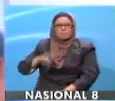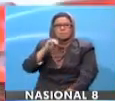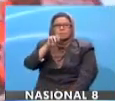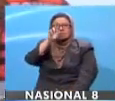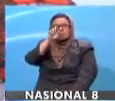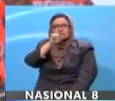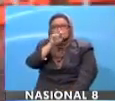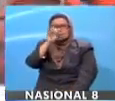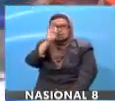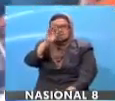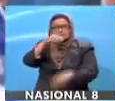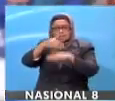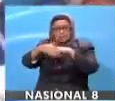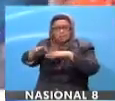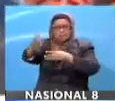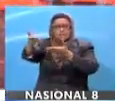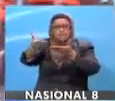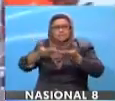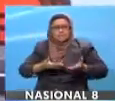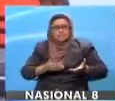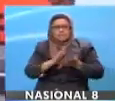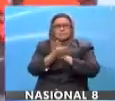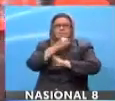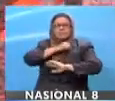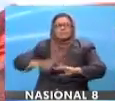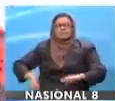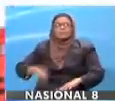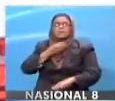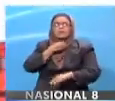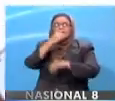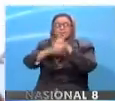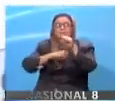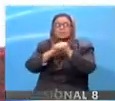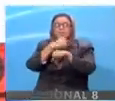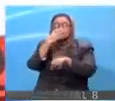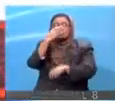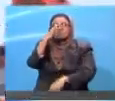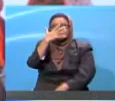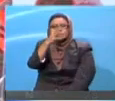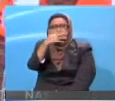dijemput menjadi Sultan Perak pada tahun 1528.